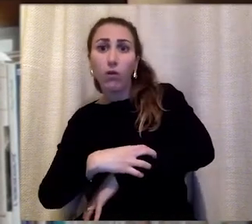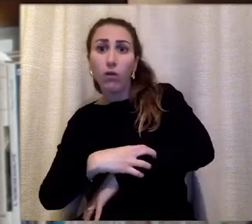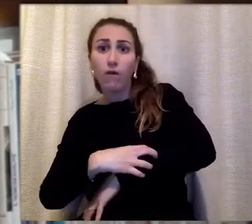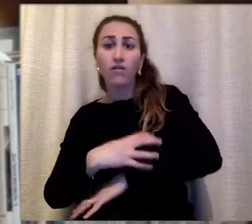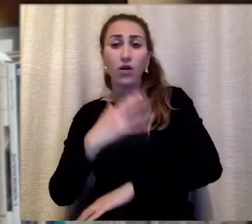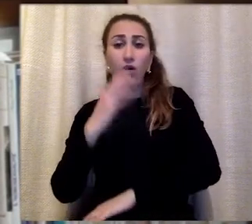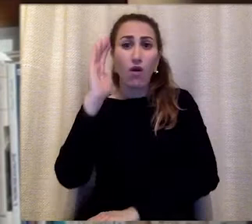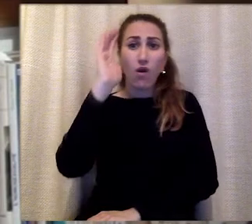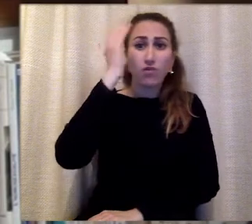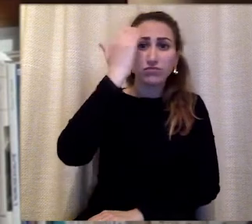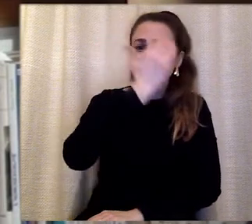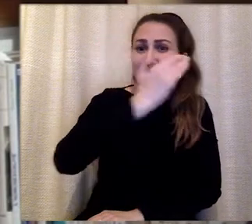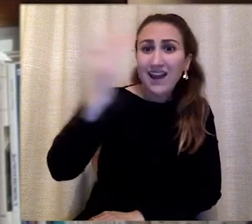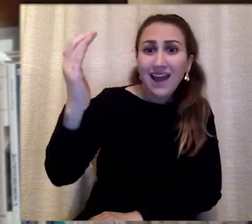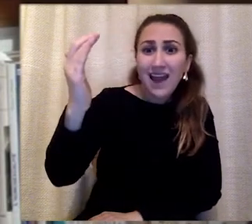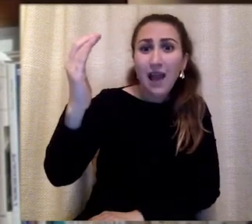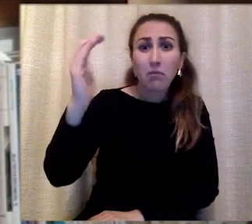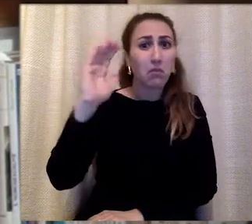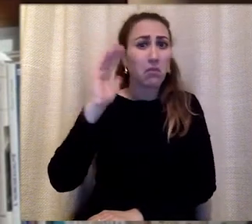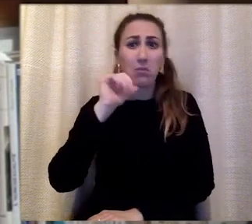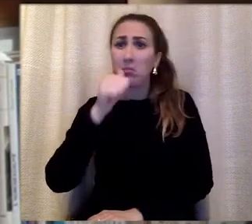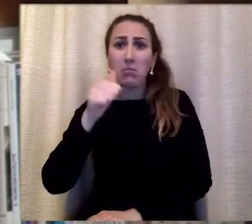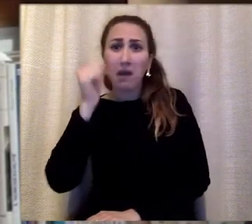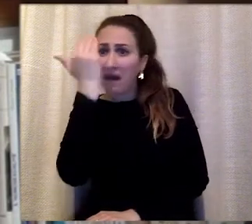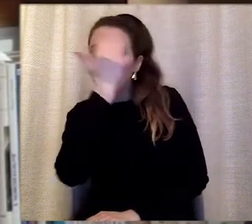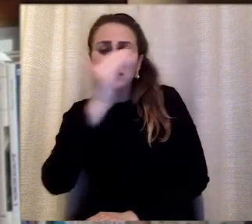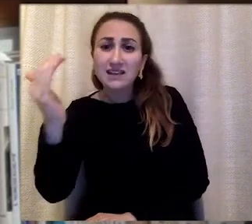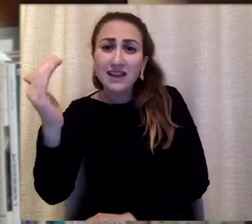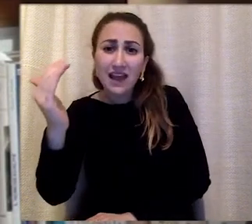connu, pas connu, elle emporte